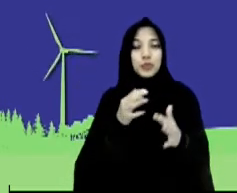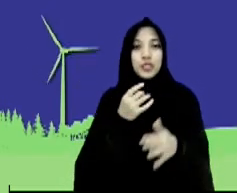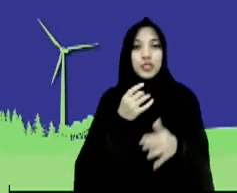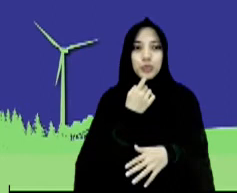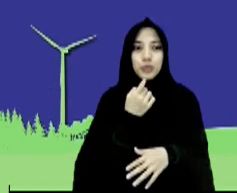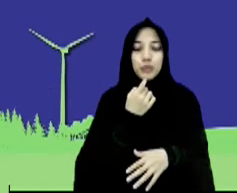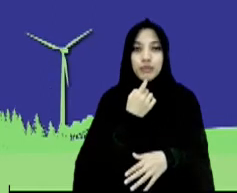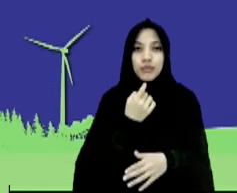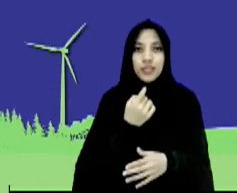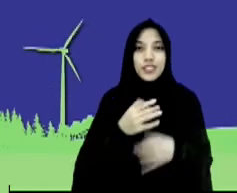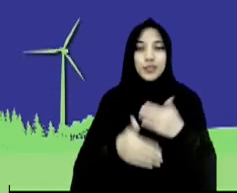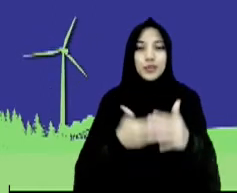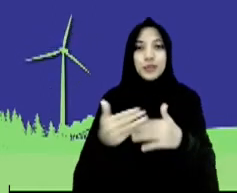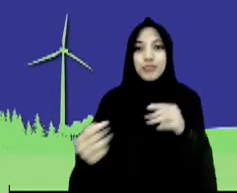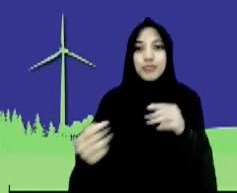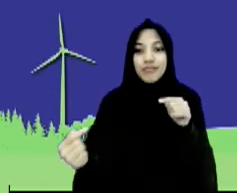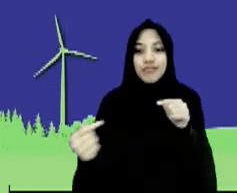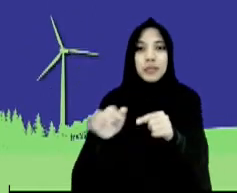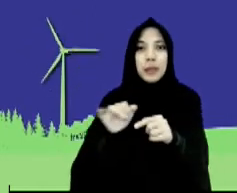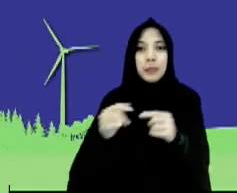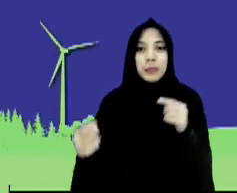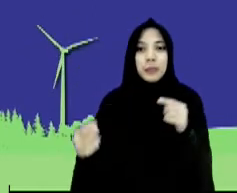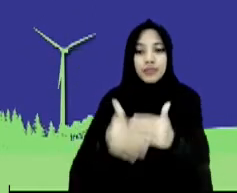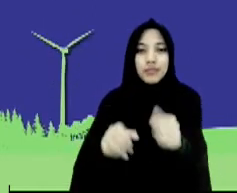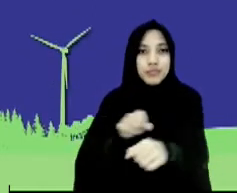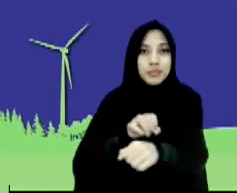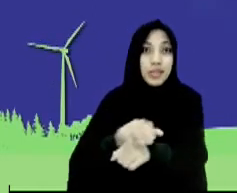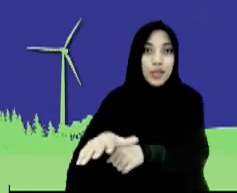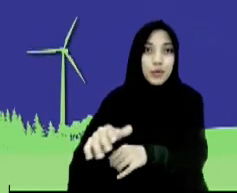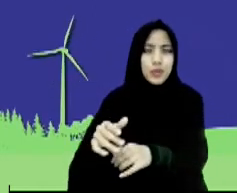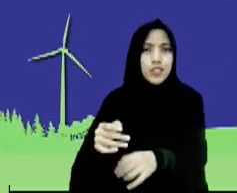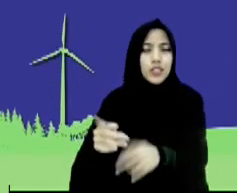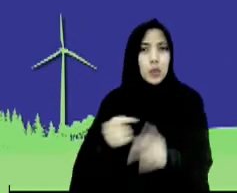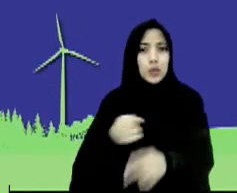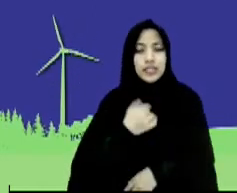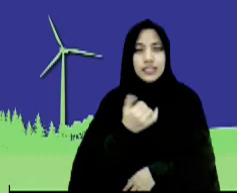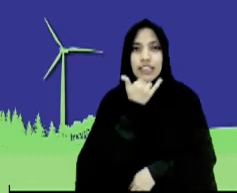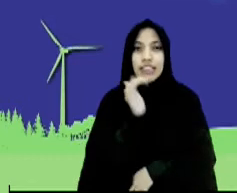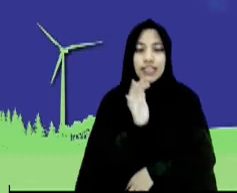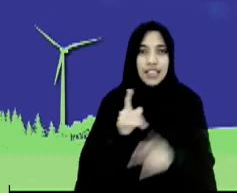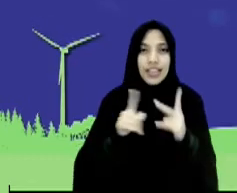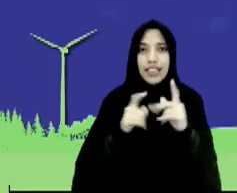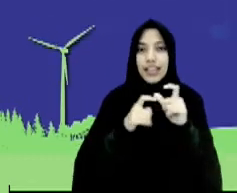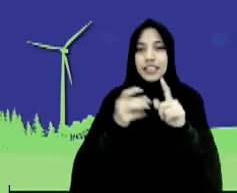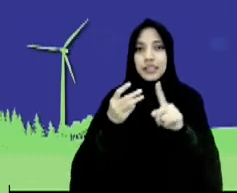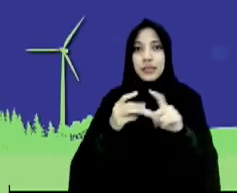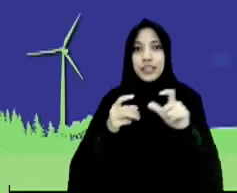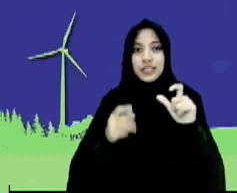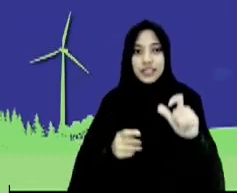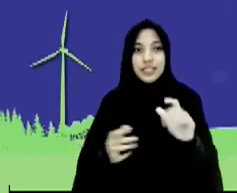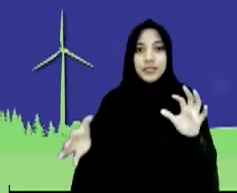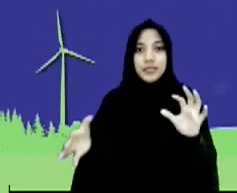impact Kalau tidak salah eh HSBC juga berkolaborasi dengan WWF kalau engak salah Bu ya